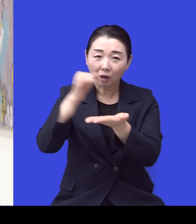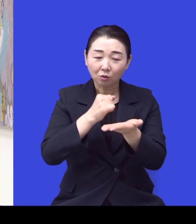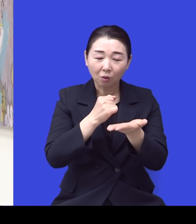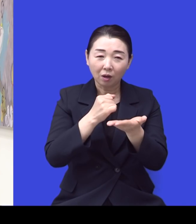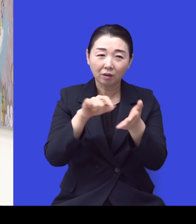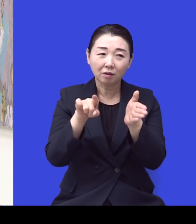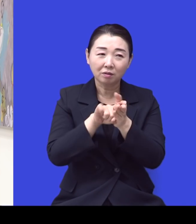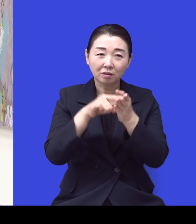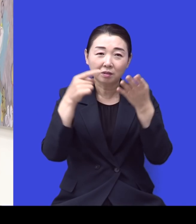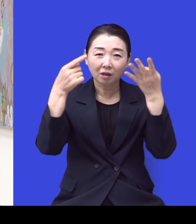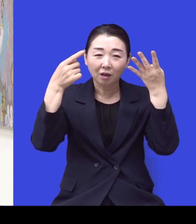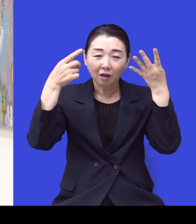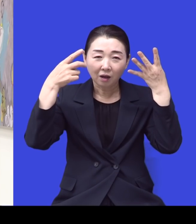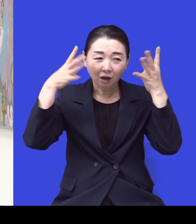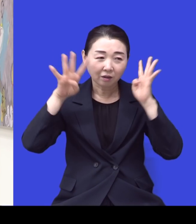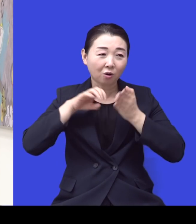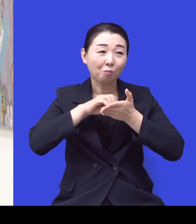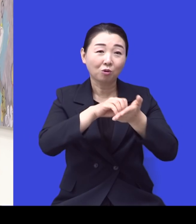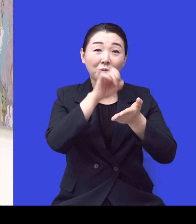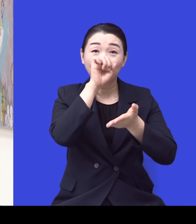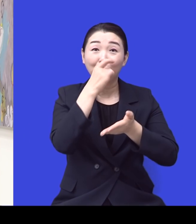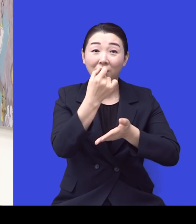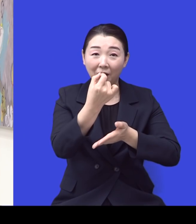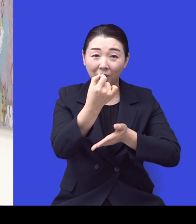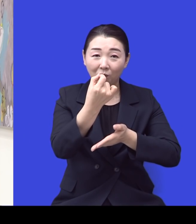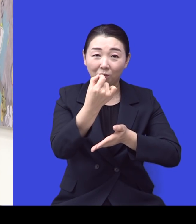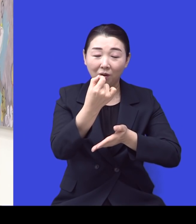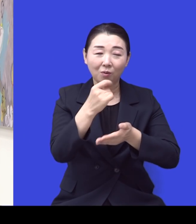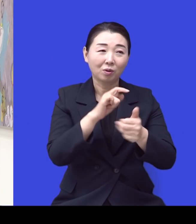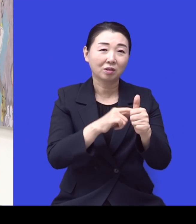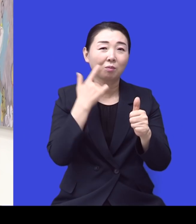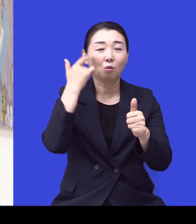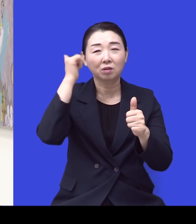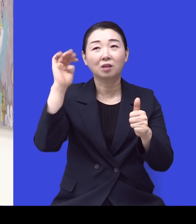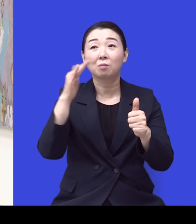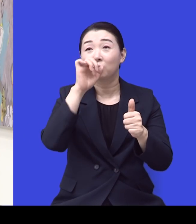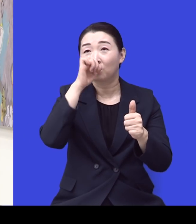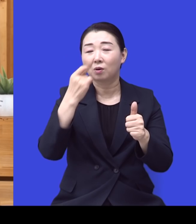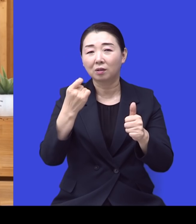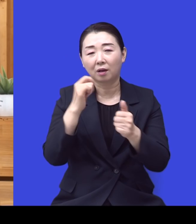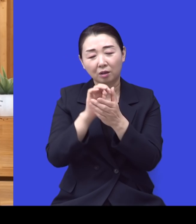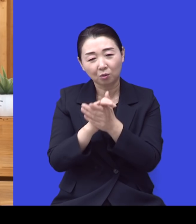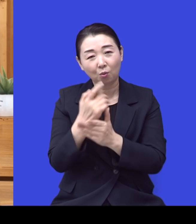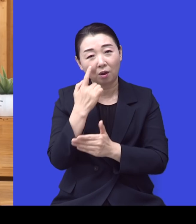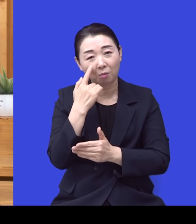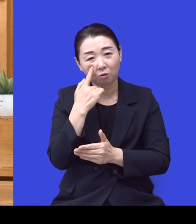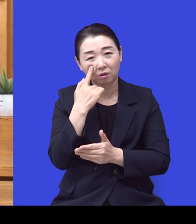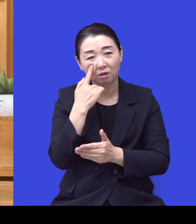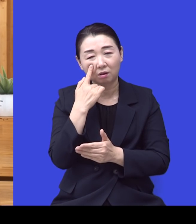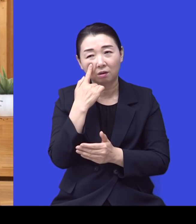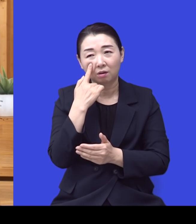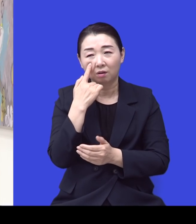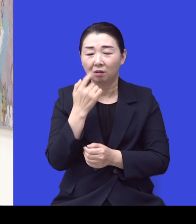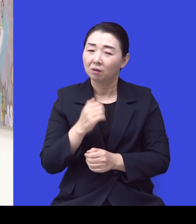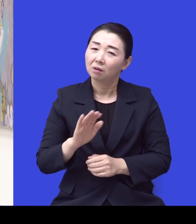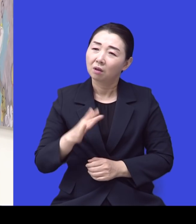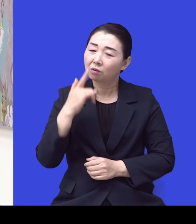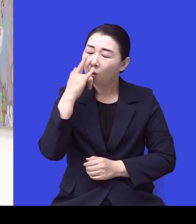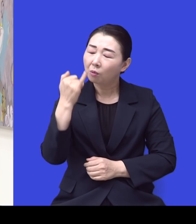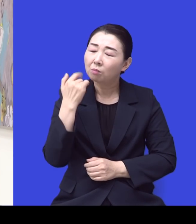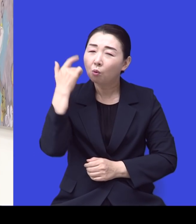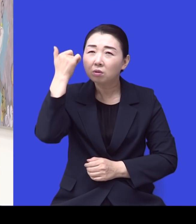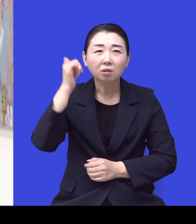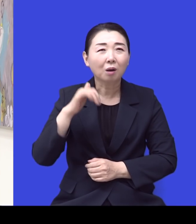보냈으면 좋겠다. 예. 찬영이는 목사님 됐으면 좋겠습니다. 제가 아무리 기도해도. 음. 그래서 근데 어머니는 제가 목사가 되는 게